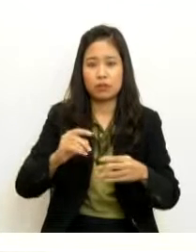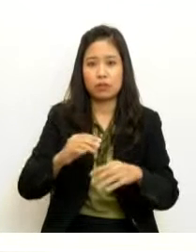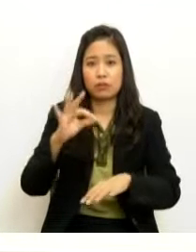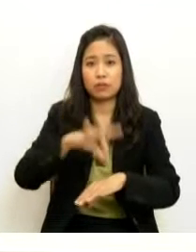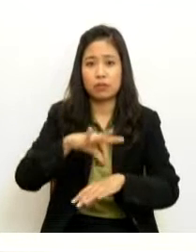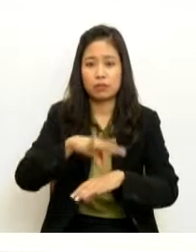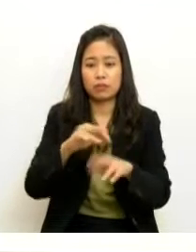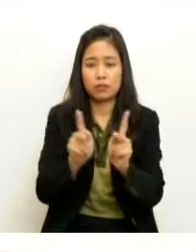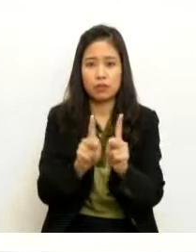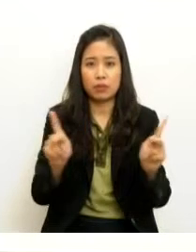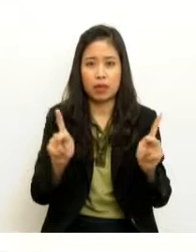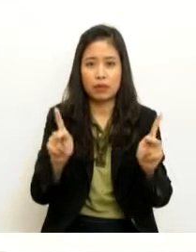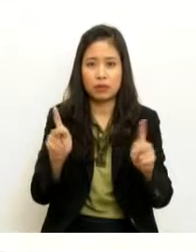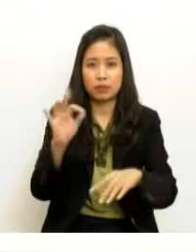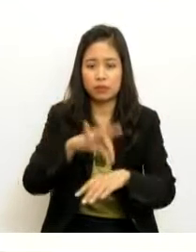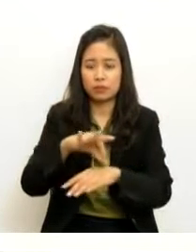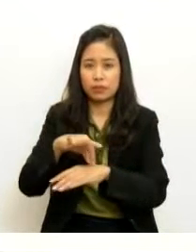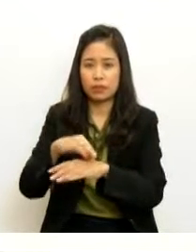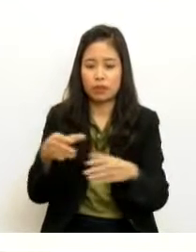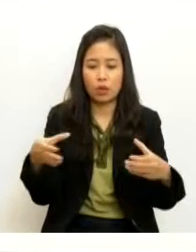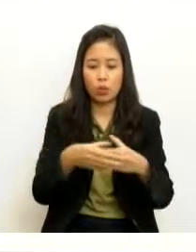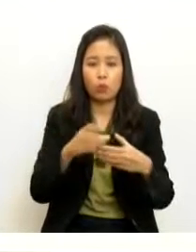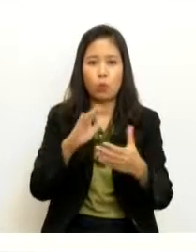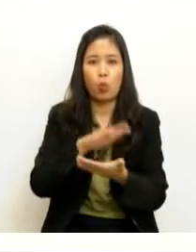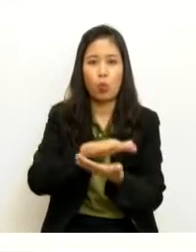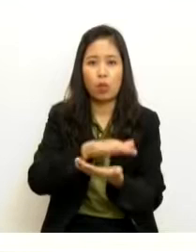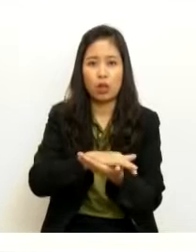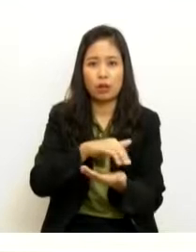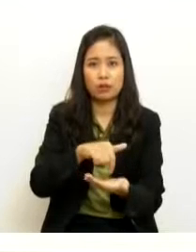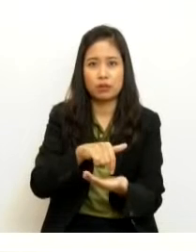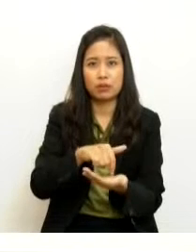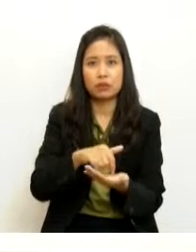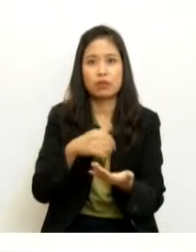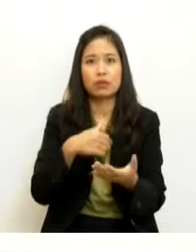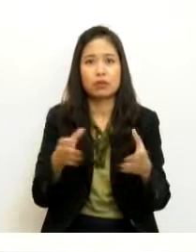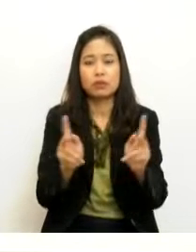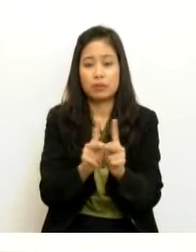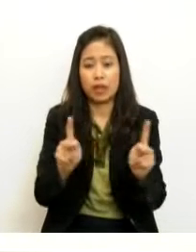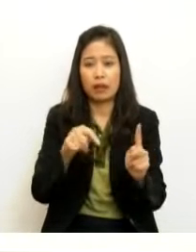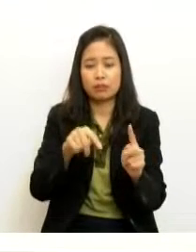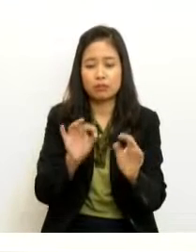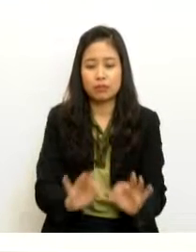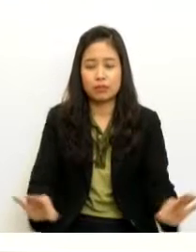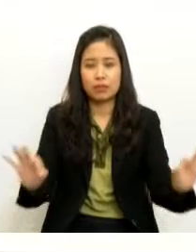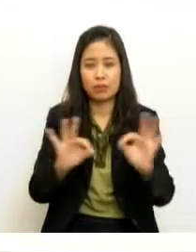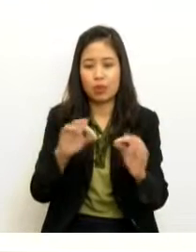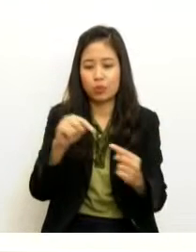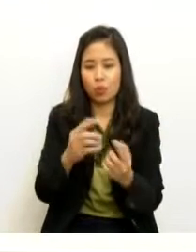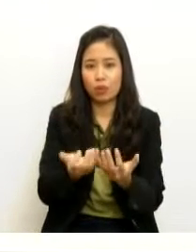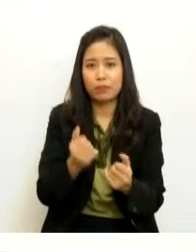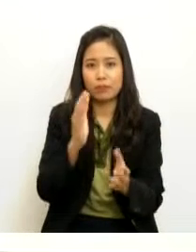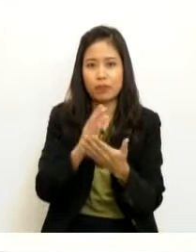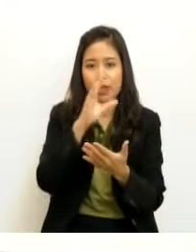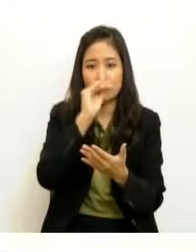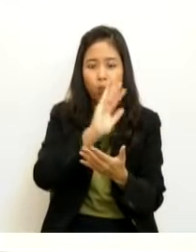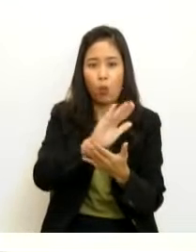มการในระดับสถานศึกษาซึ่งคิดว่าเป็นคณะกรรมการที่มีความสำคัญยิ่งต่อการรับนักเรียนของแต่ละสถ